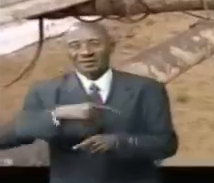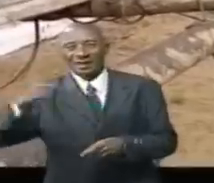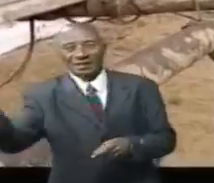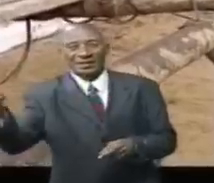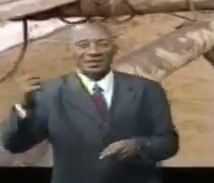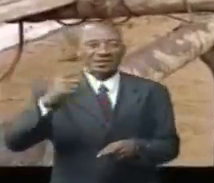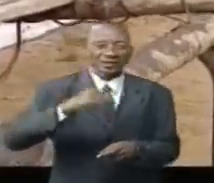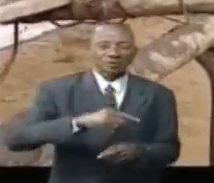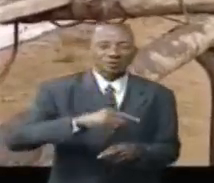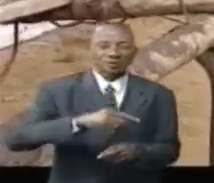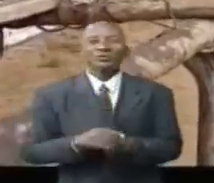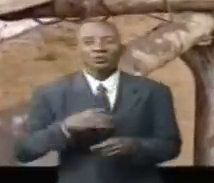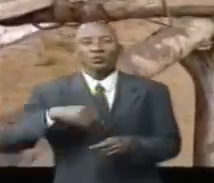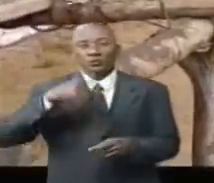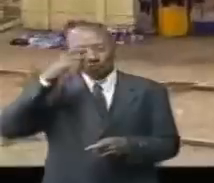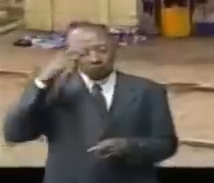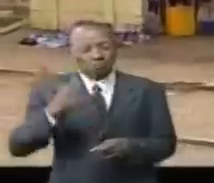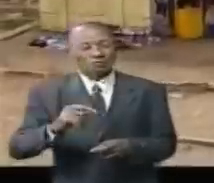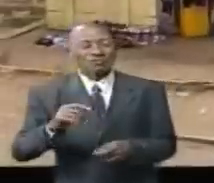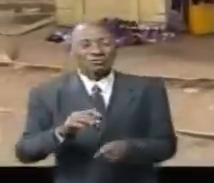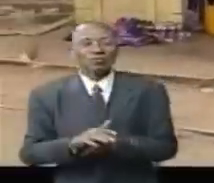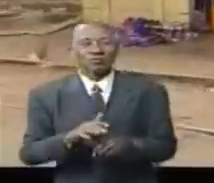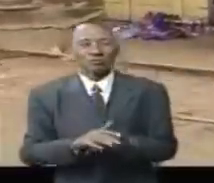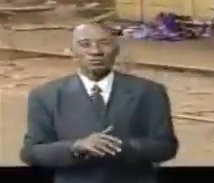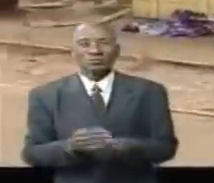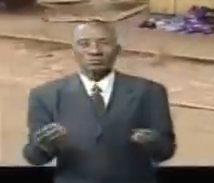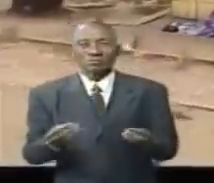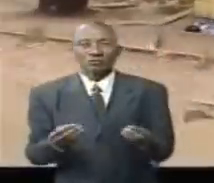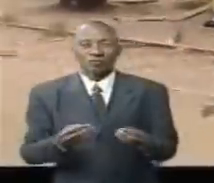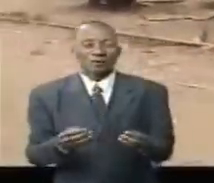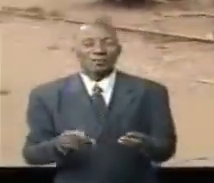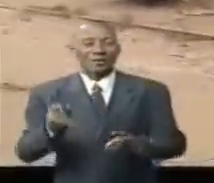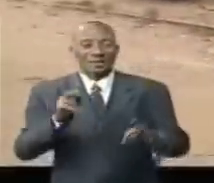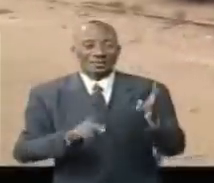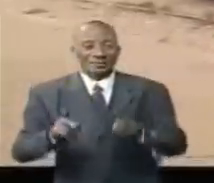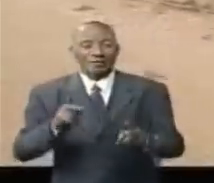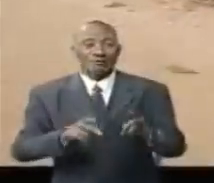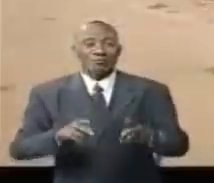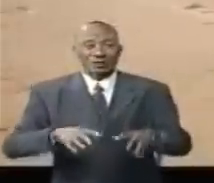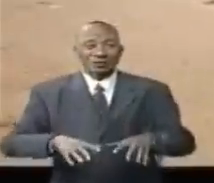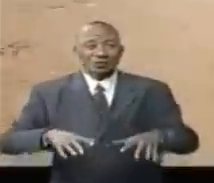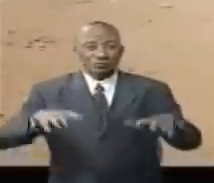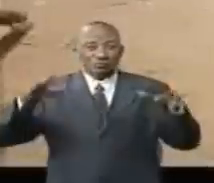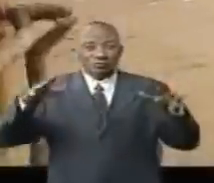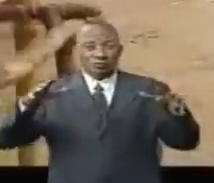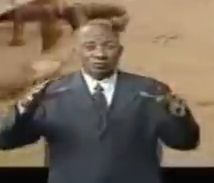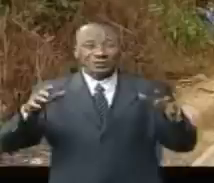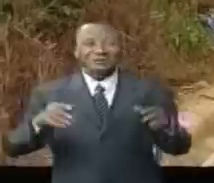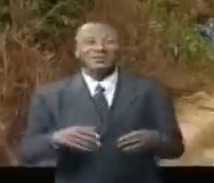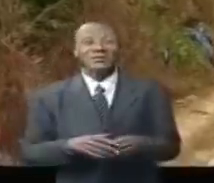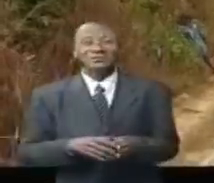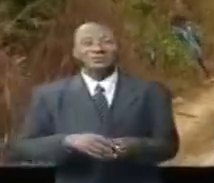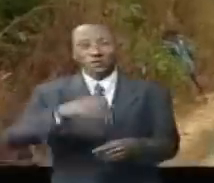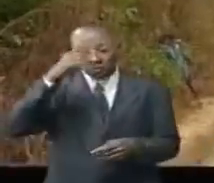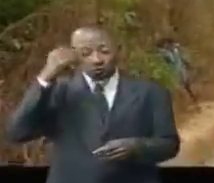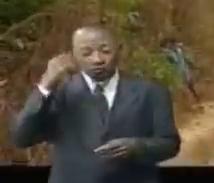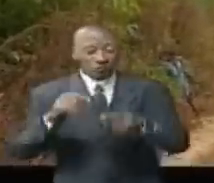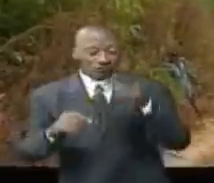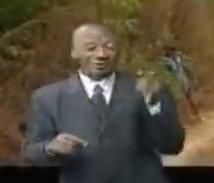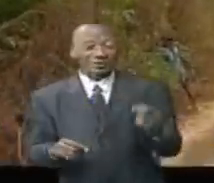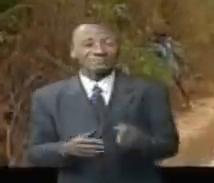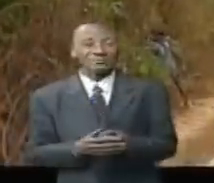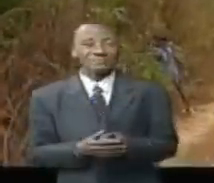En attendant son désenclavement, la majorité de la population des Luzizila emprunte les trains en provenance